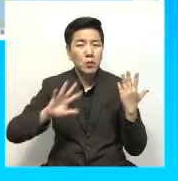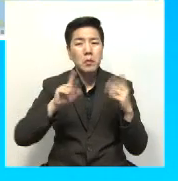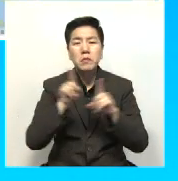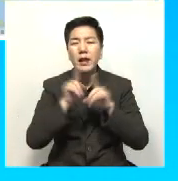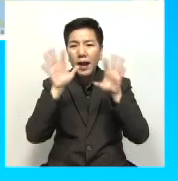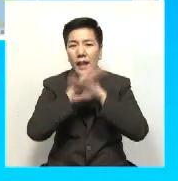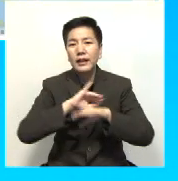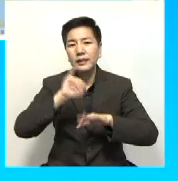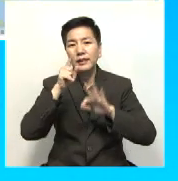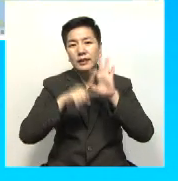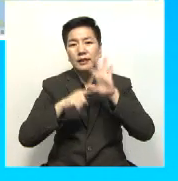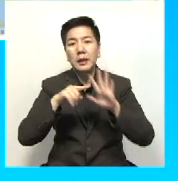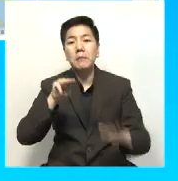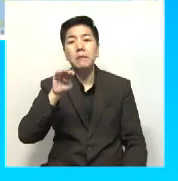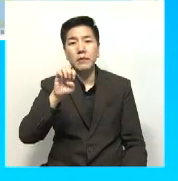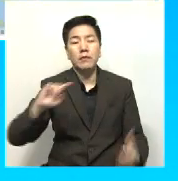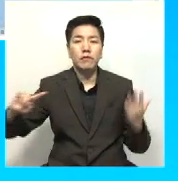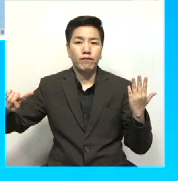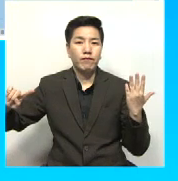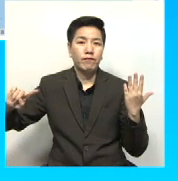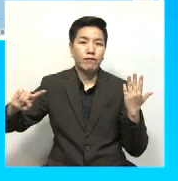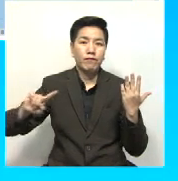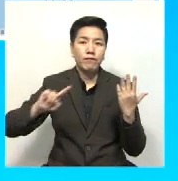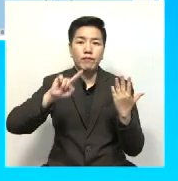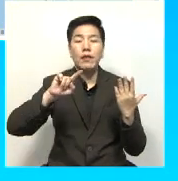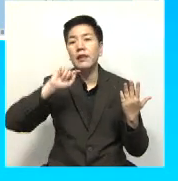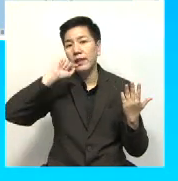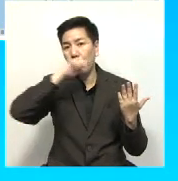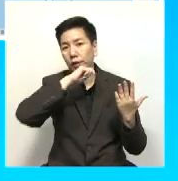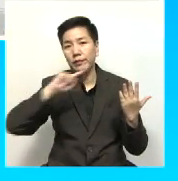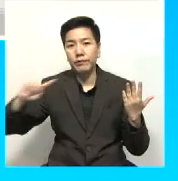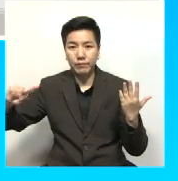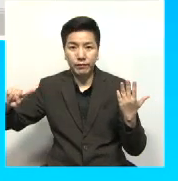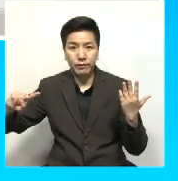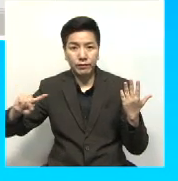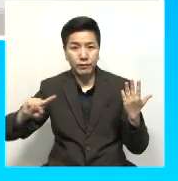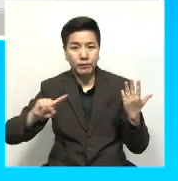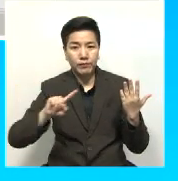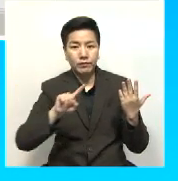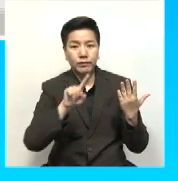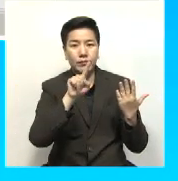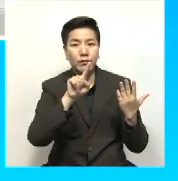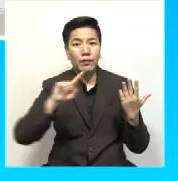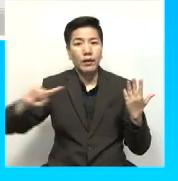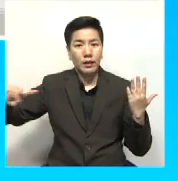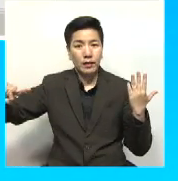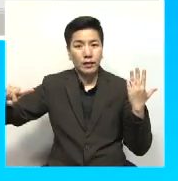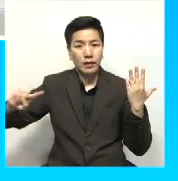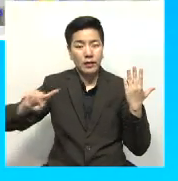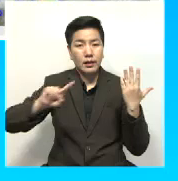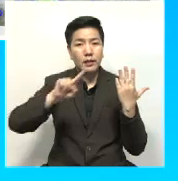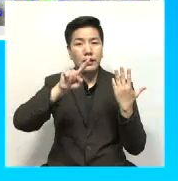ก็คือมุ่งหน้าขึ้นไปทางเฉียดเข้าไปทางประเทศไต้หวันนะฮะจากนั้นก็จะโค้งเข้าไปในช่องระหว่